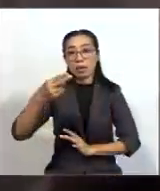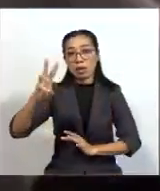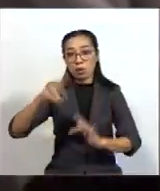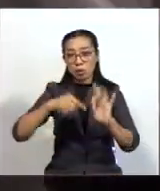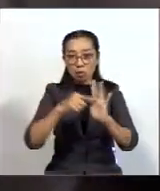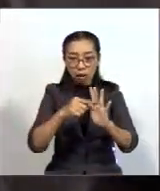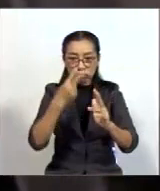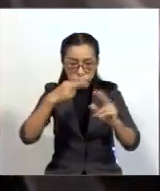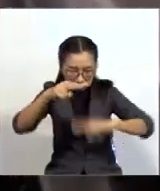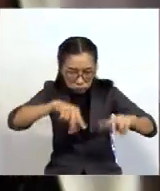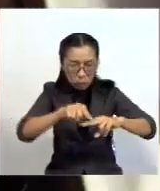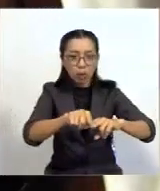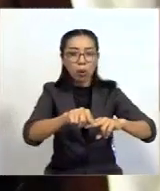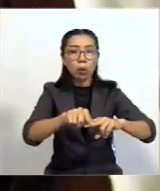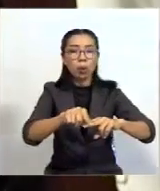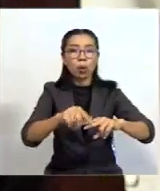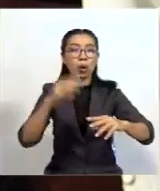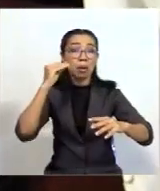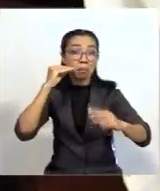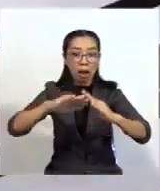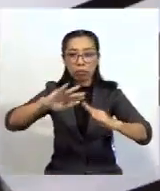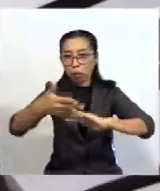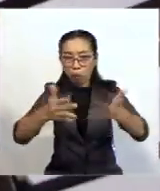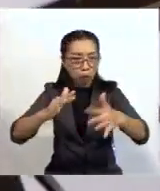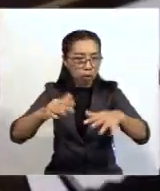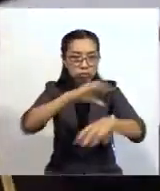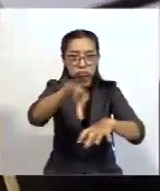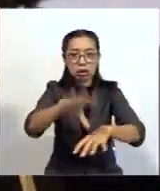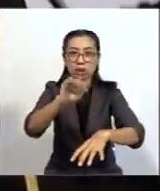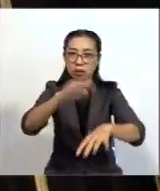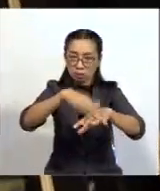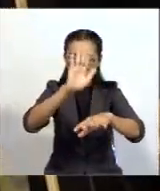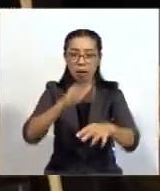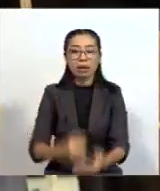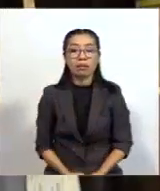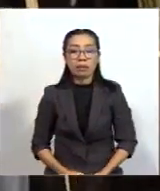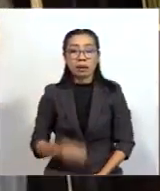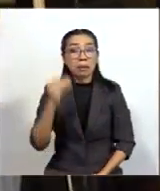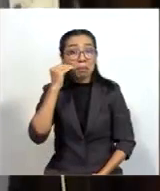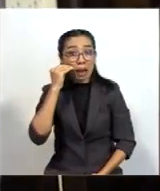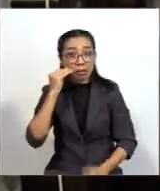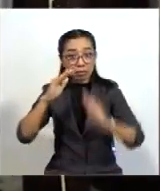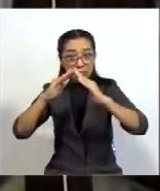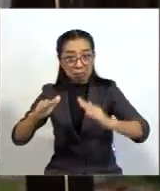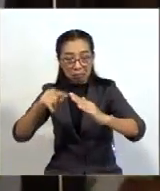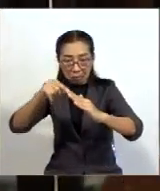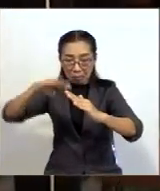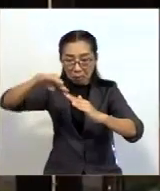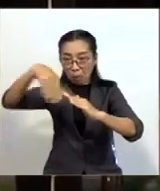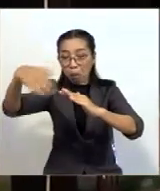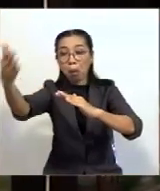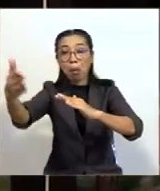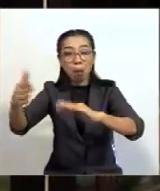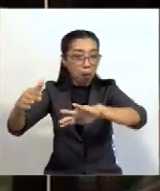พายุลูกเห็บถล่มบ้านเรือนเสียหายไปกว่า40หลังคาเรือนค่ะบางหลังสภาพบ้านหลังคาด้านบ